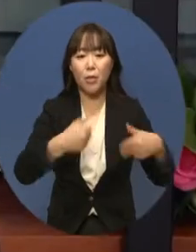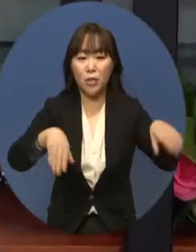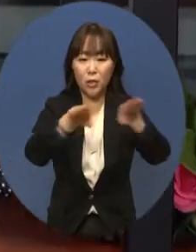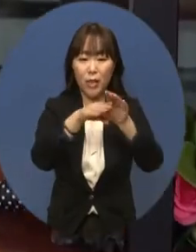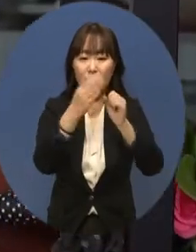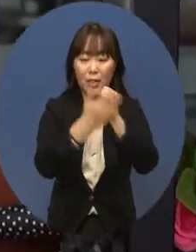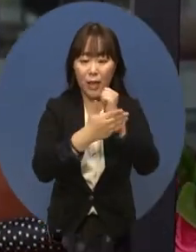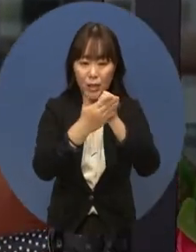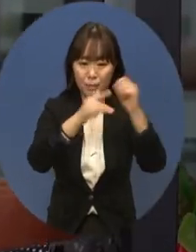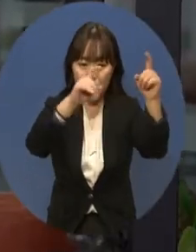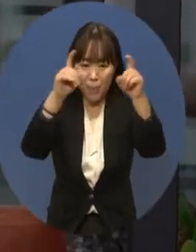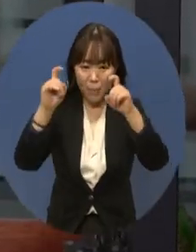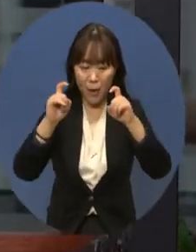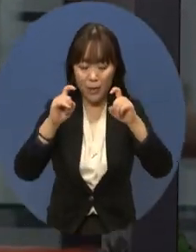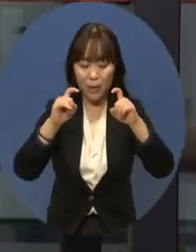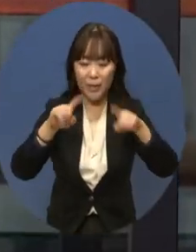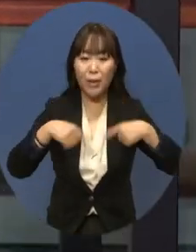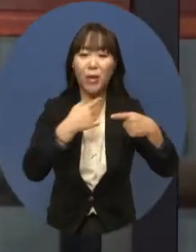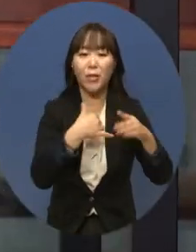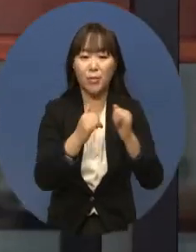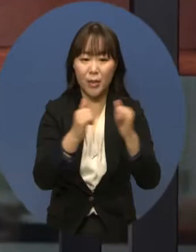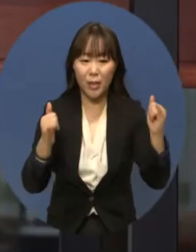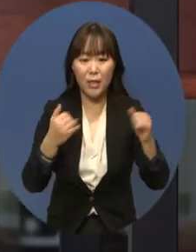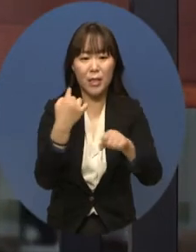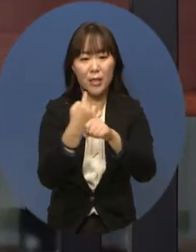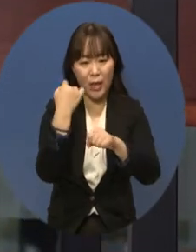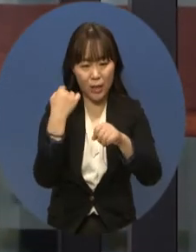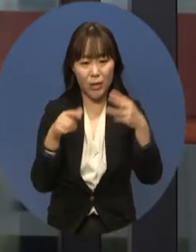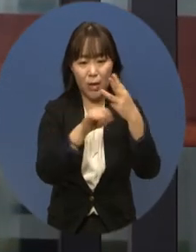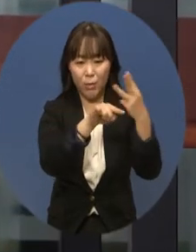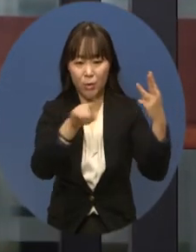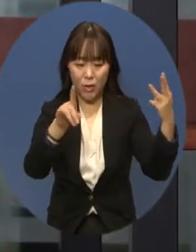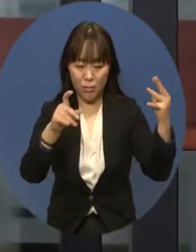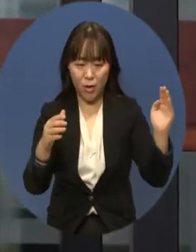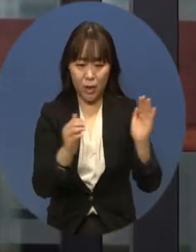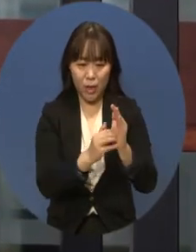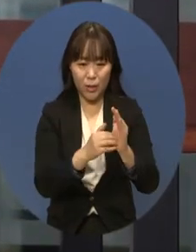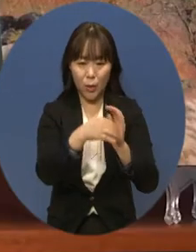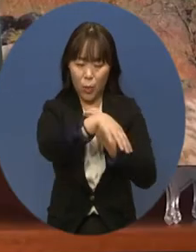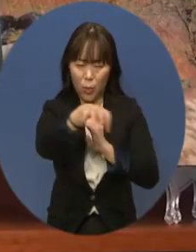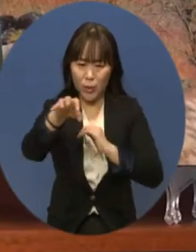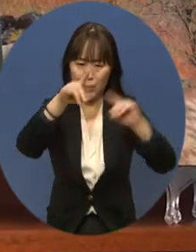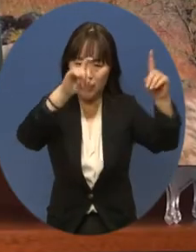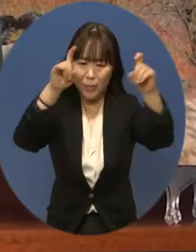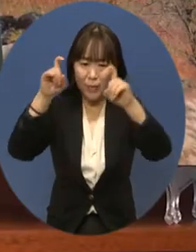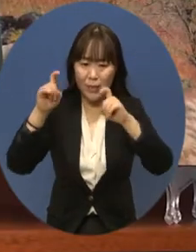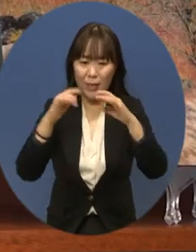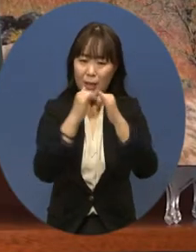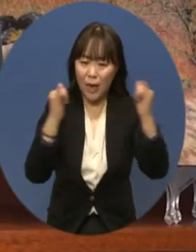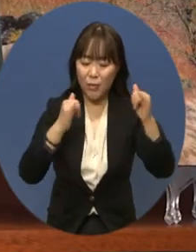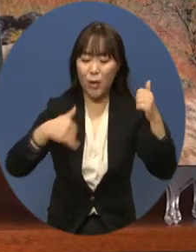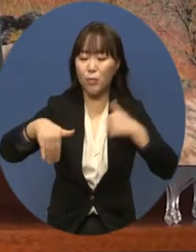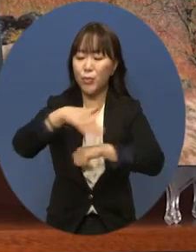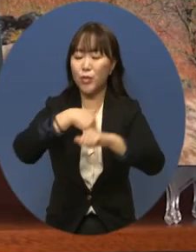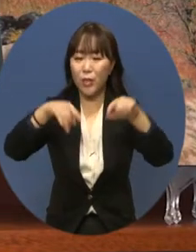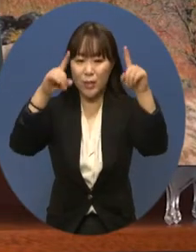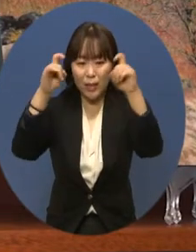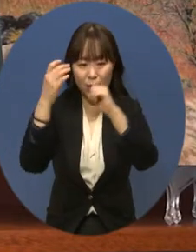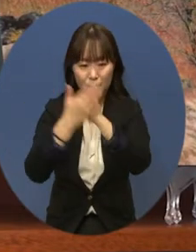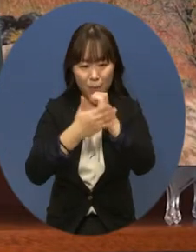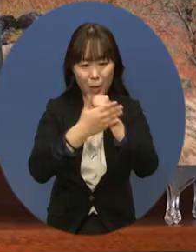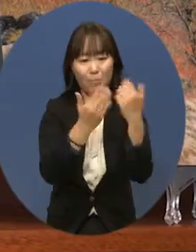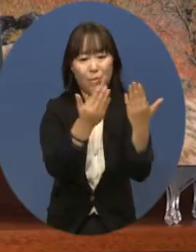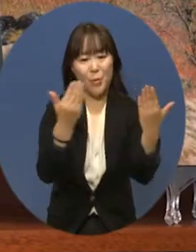참여 수강생들이 지난해 3월부터 11월까지 고창군 곳곳에서 촬영한 인물과 풍경사진들로